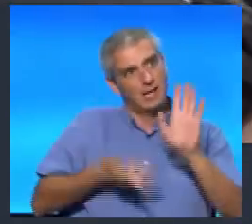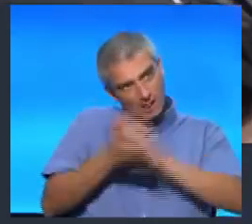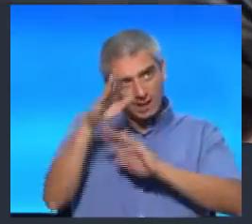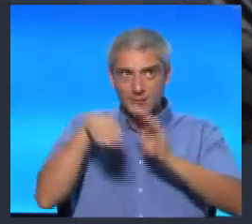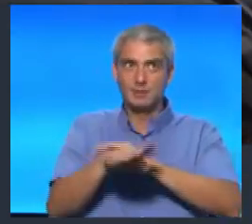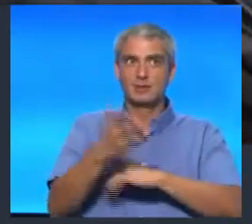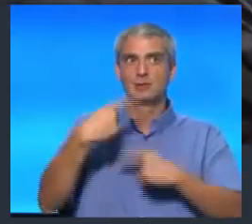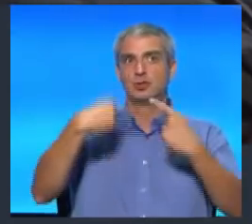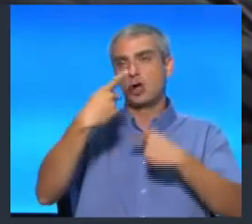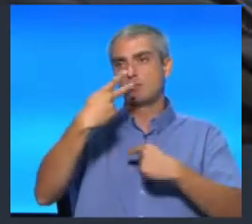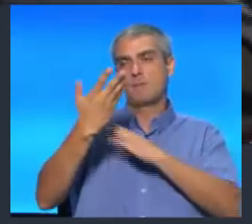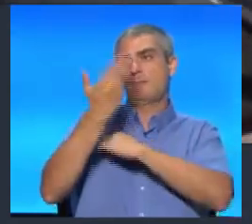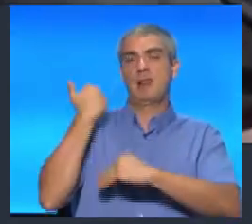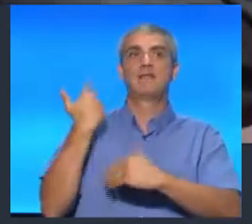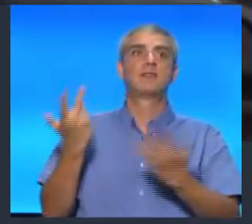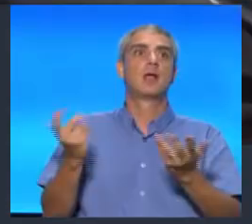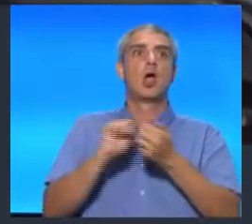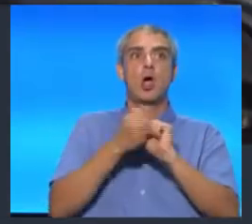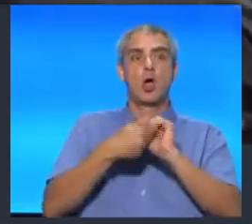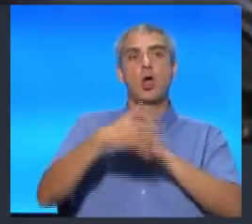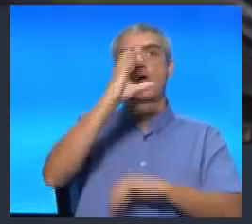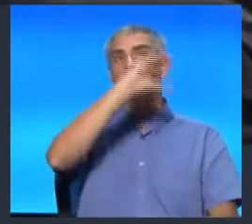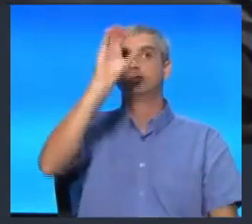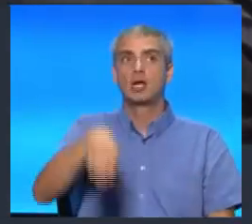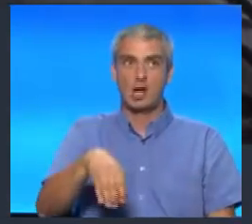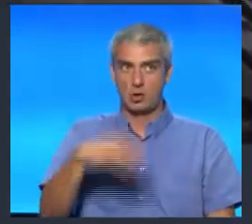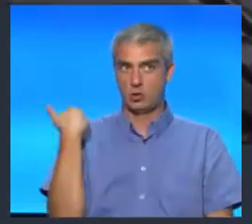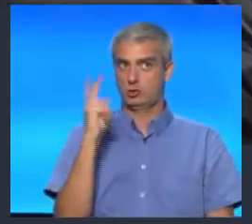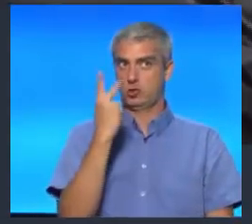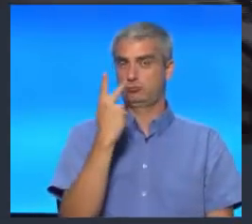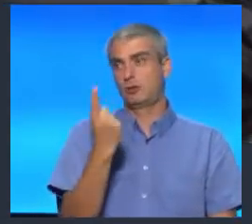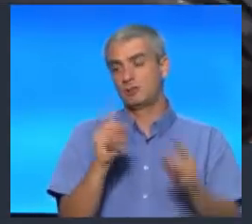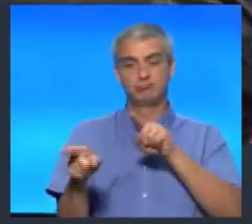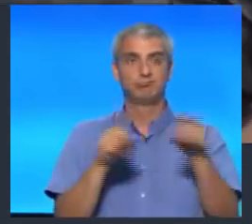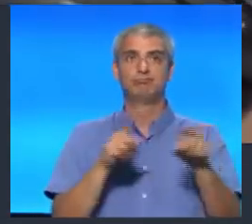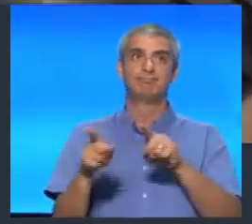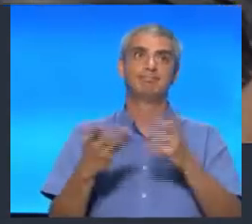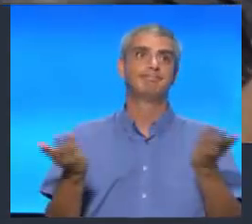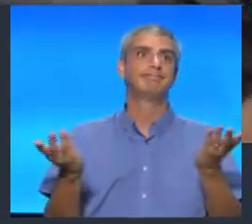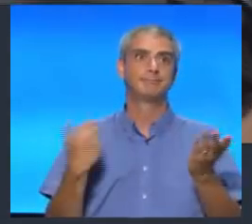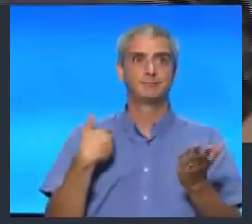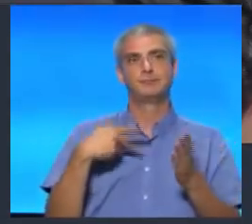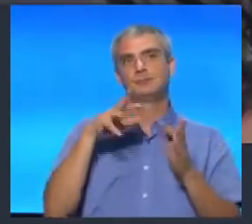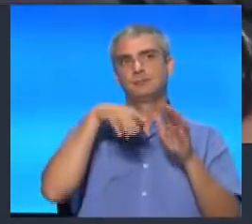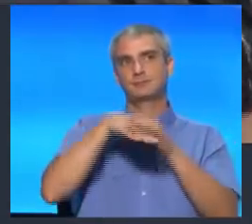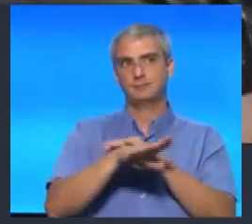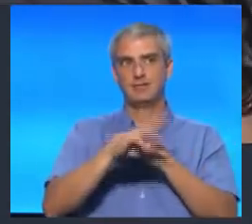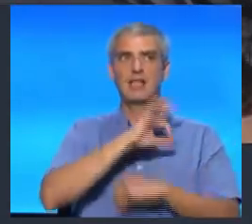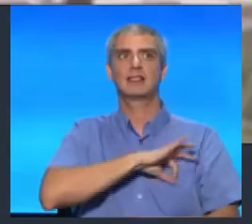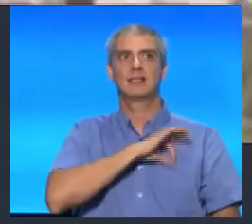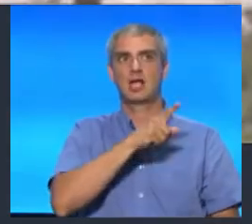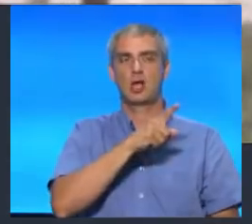a day or two ago, or we should have gone to Chicago on Monday, one or the other. So we tried South Fort Myers High, but it's